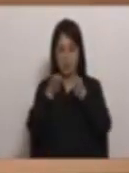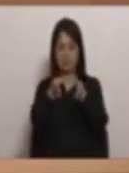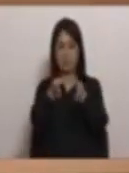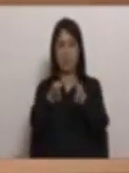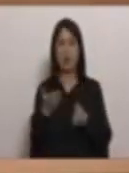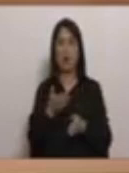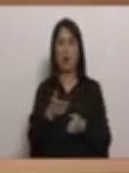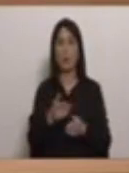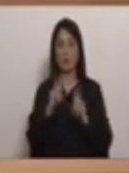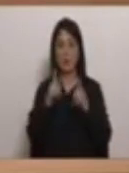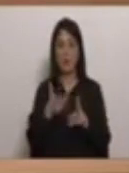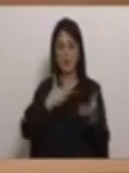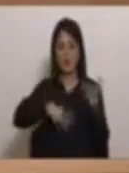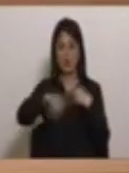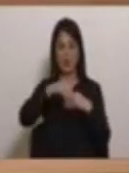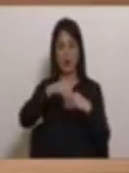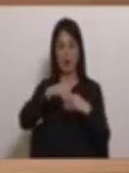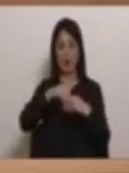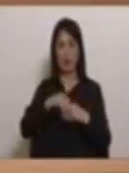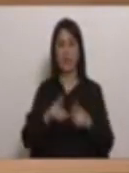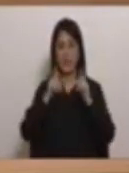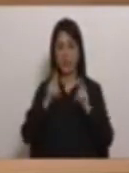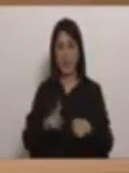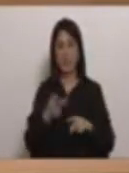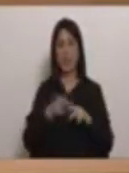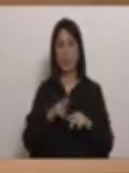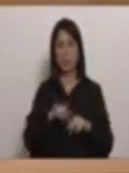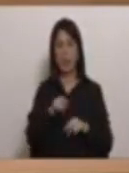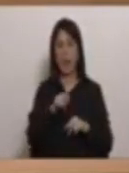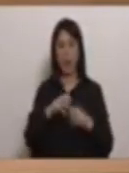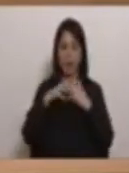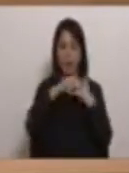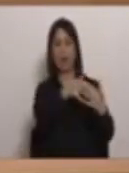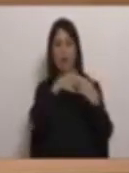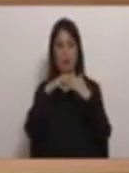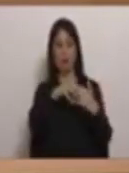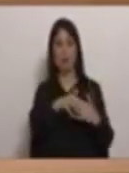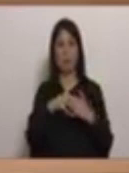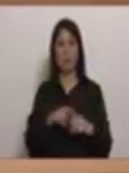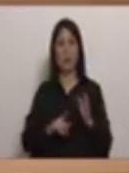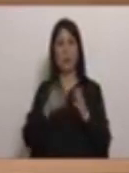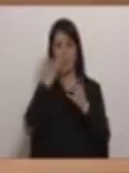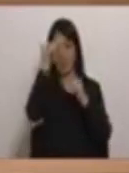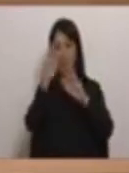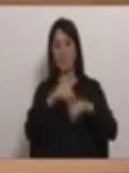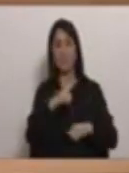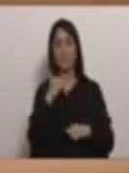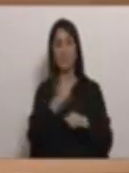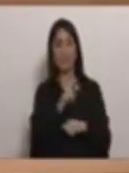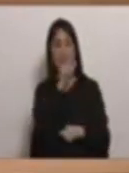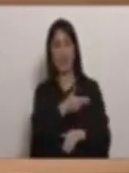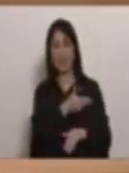რომელსაც დაეთანხმება ყველა. Დაეთანხმება, იმიტომ რომ აი ამ კინკლაობაში დავიწყებულია ყველაზე მთავარი